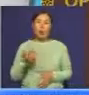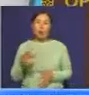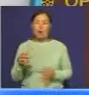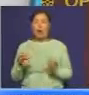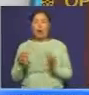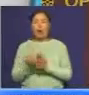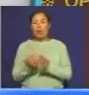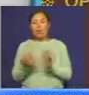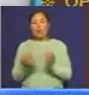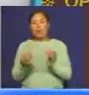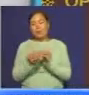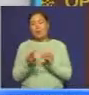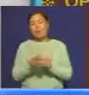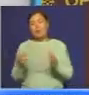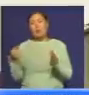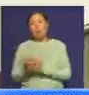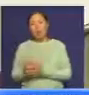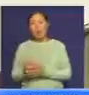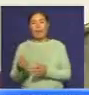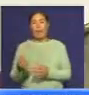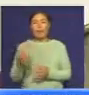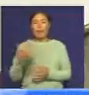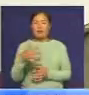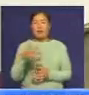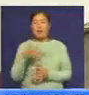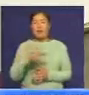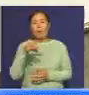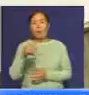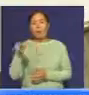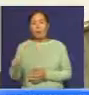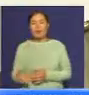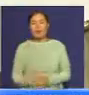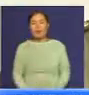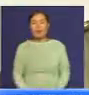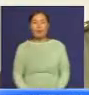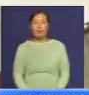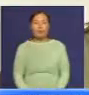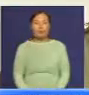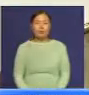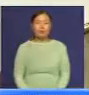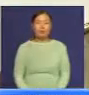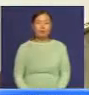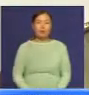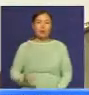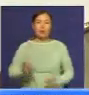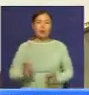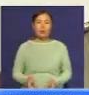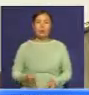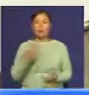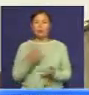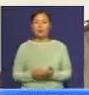15 до 50 МРП. И выданы соответствующие предписания с конкретными сроками исполнения. По